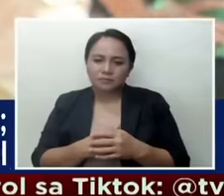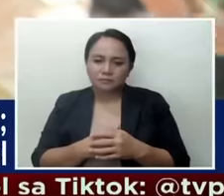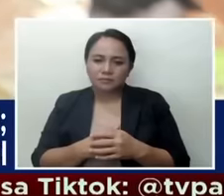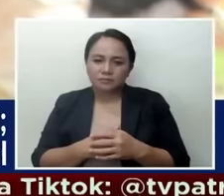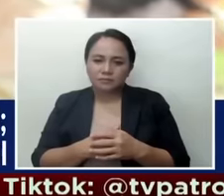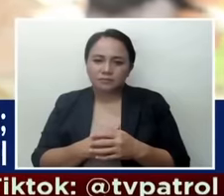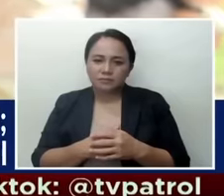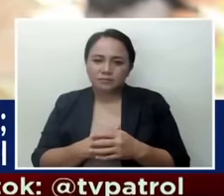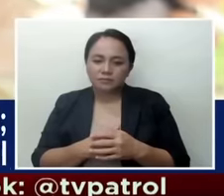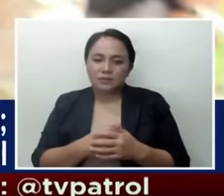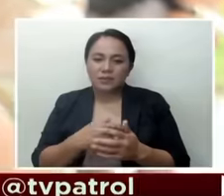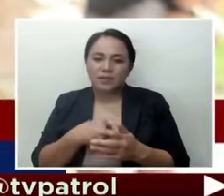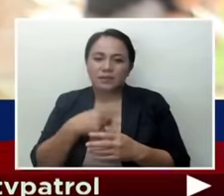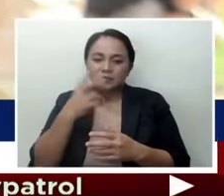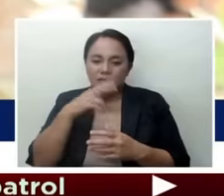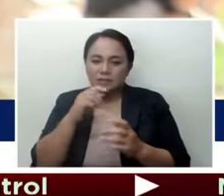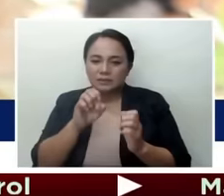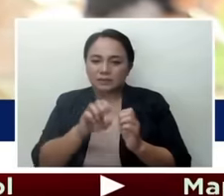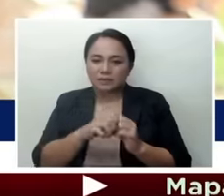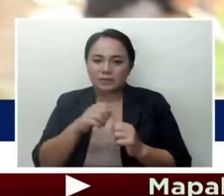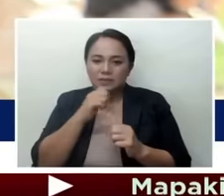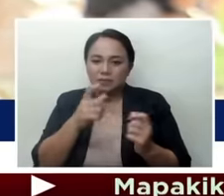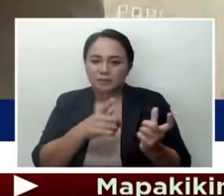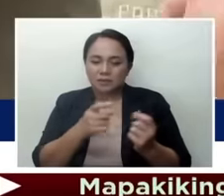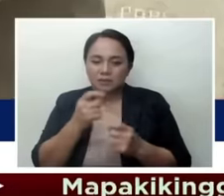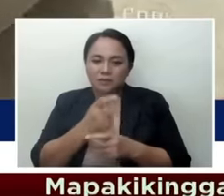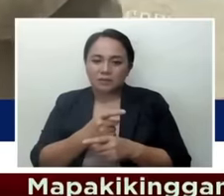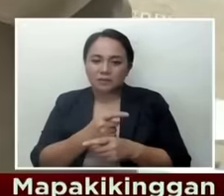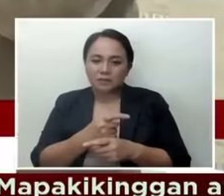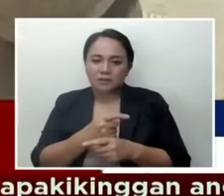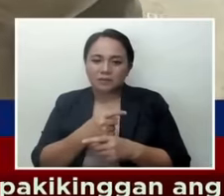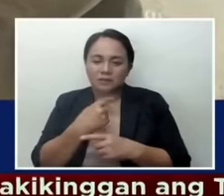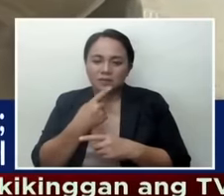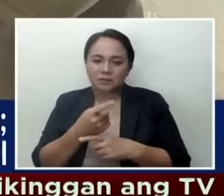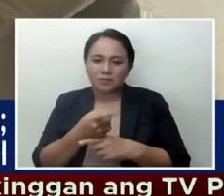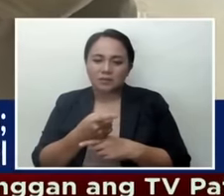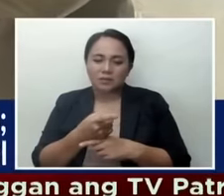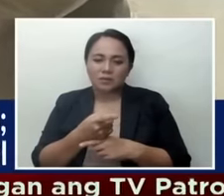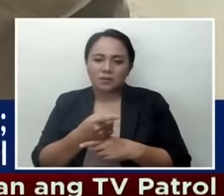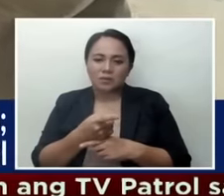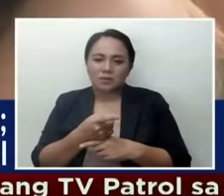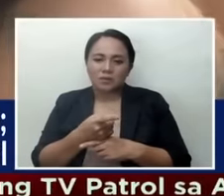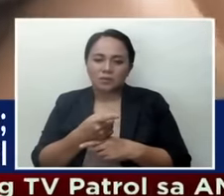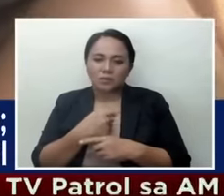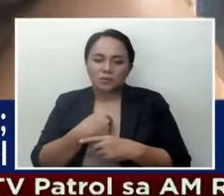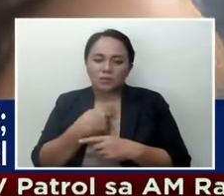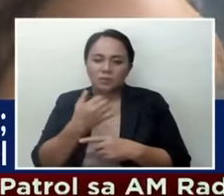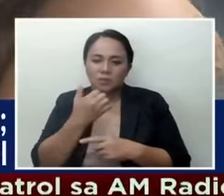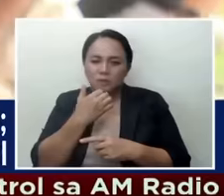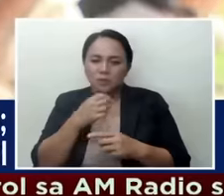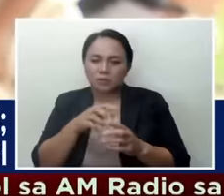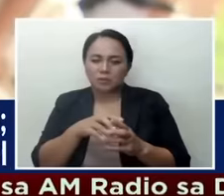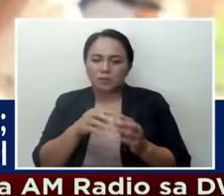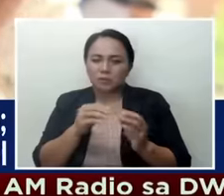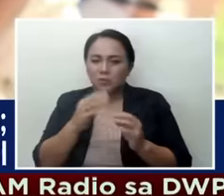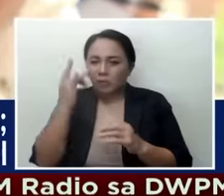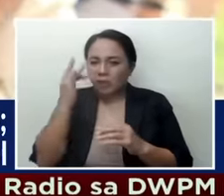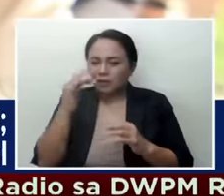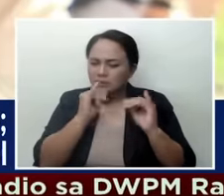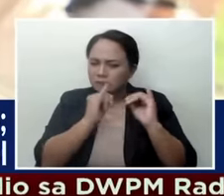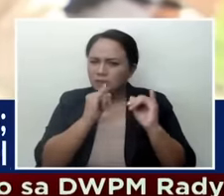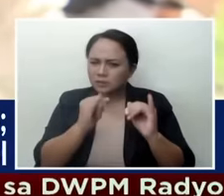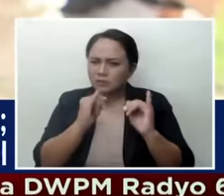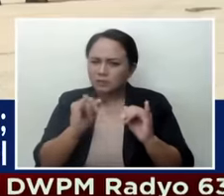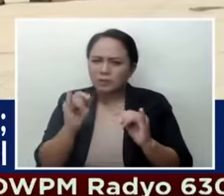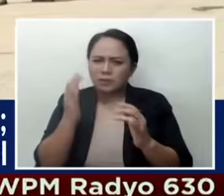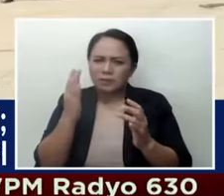Kapag may mali ako, kunwari hindi ko siya nagagawa ng tama, sasabihin agad ako ni Coco na, oh, yung legs mo ganyan, i-open mo pa. Kasi syempre, first ano